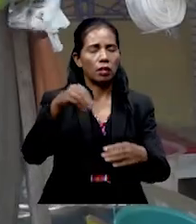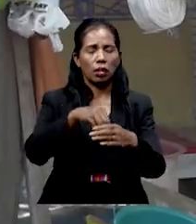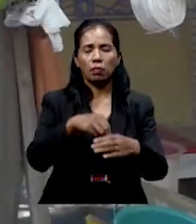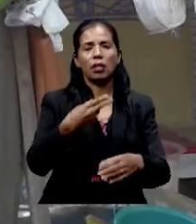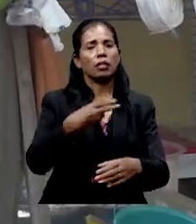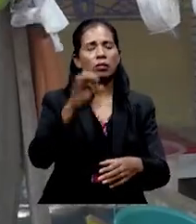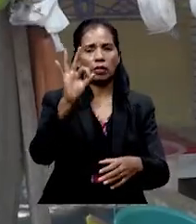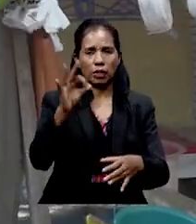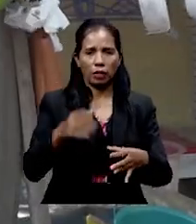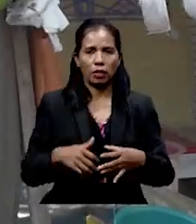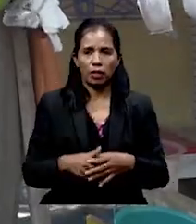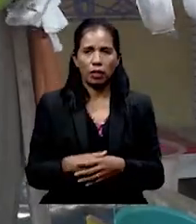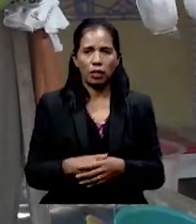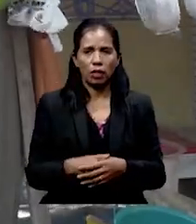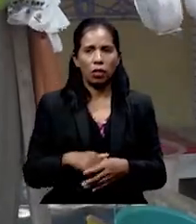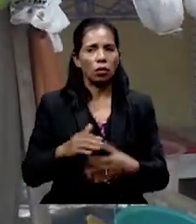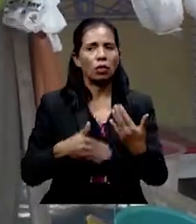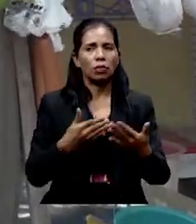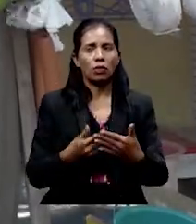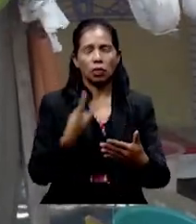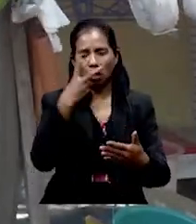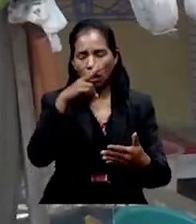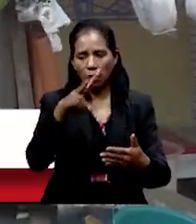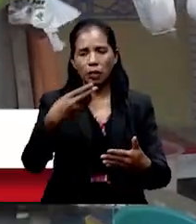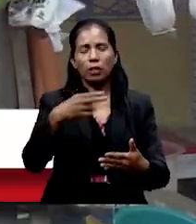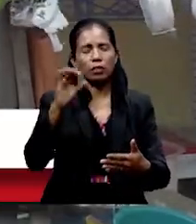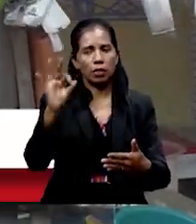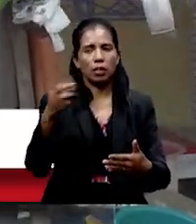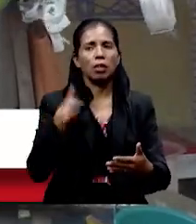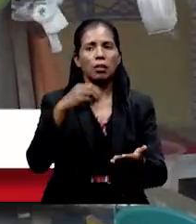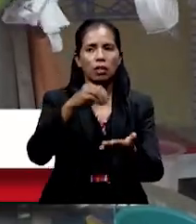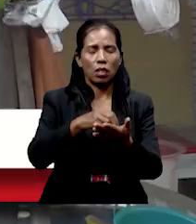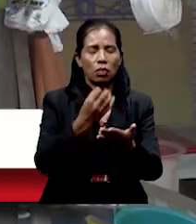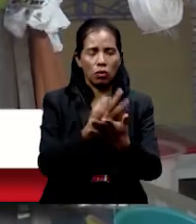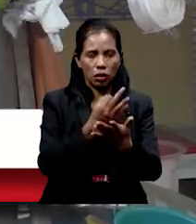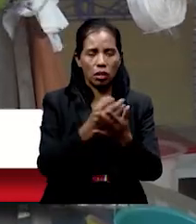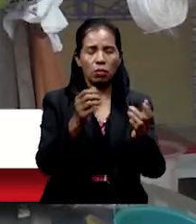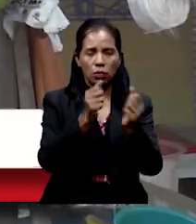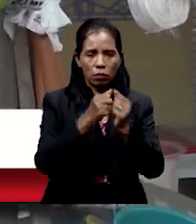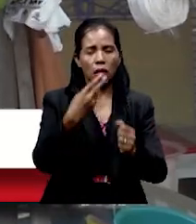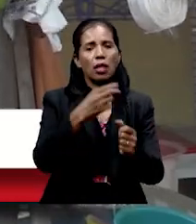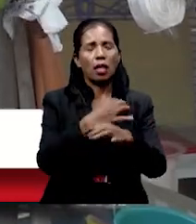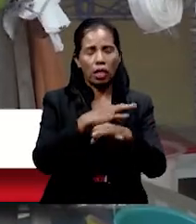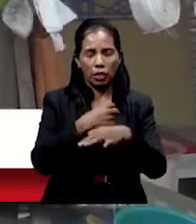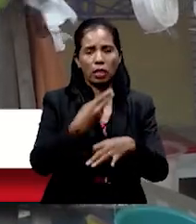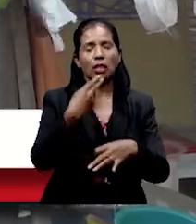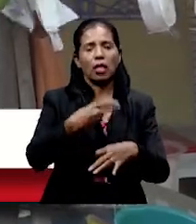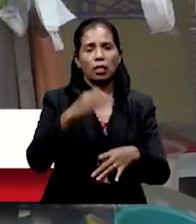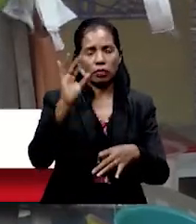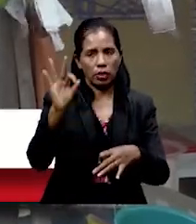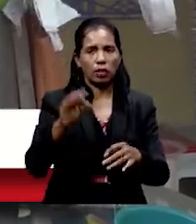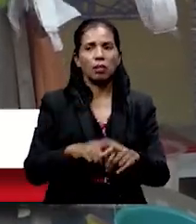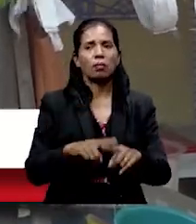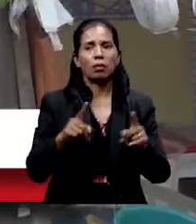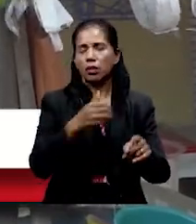barisfatin. Hototone halai haris fatin dan barit mis ame tawasan hamutung mahud hadian haris fatin dan ba ogordak am uza helane mis